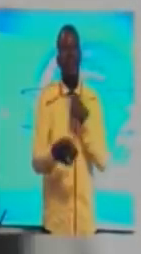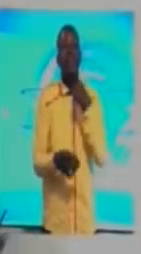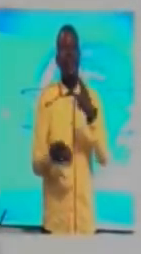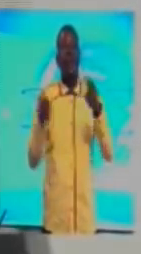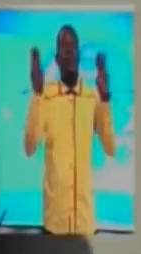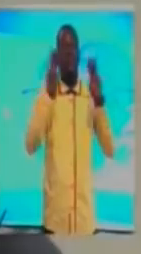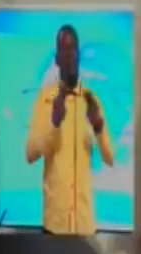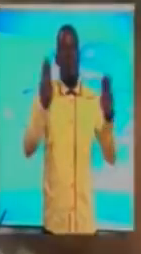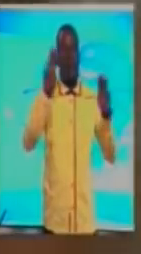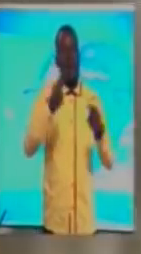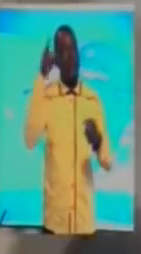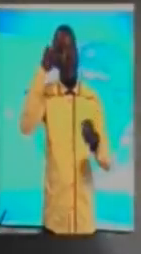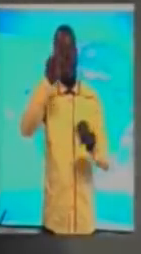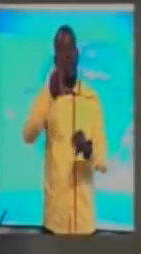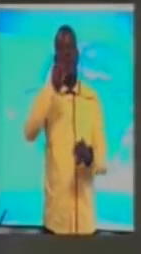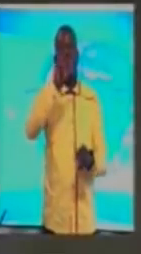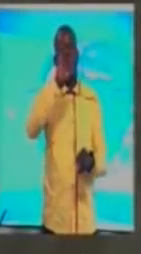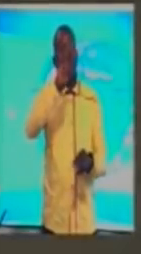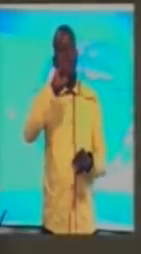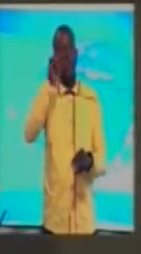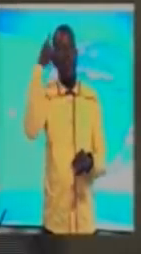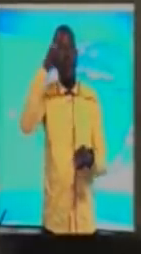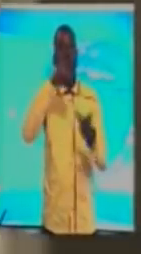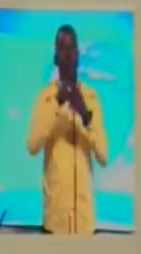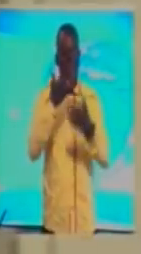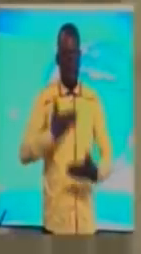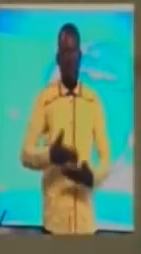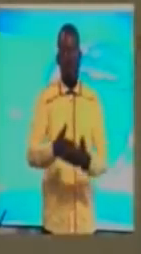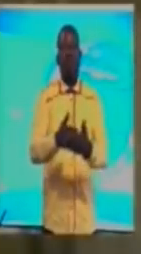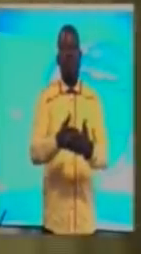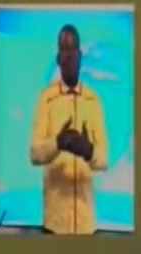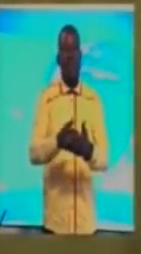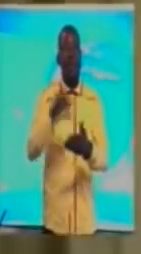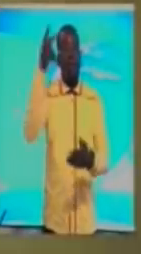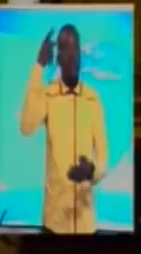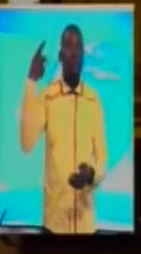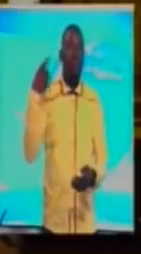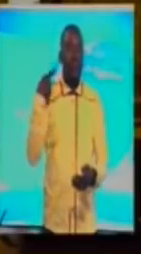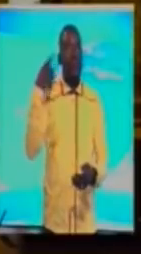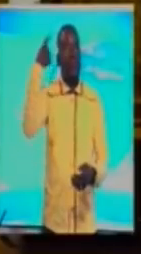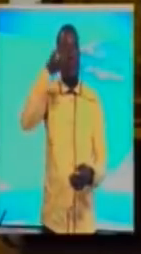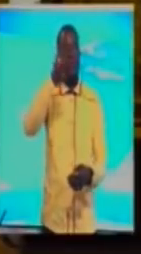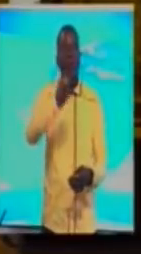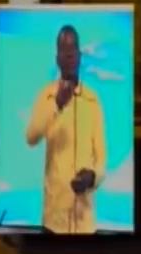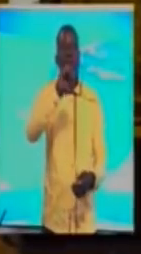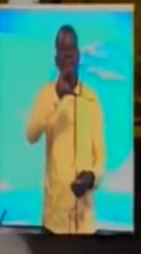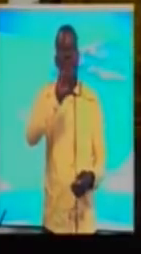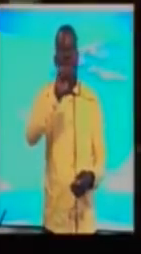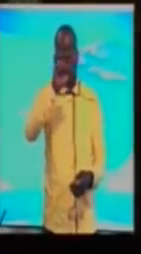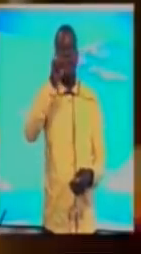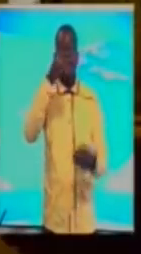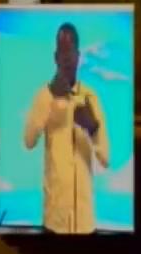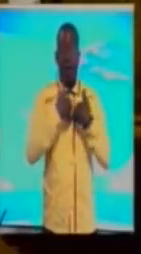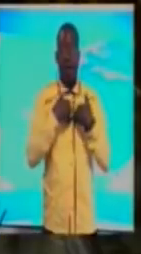se trouver au Liban, dont il est originaire. L'ex-patron de l'alliance Renault-Nissan-Mitsubishi a donc